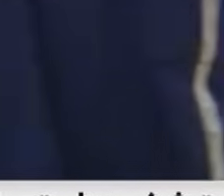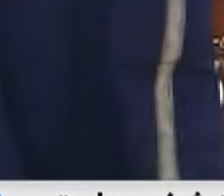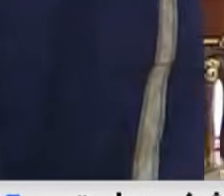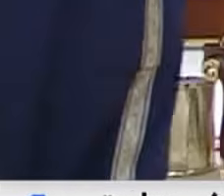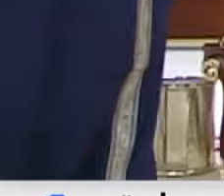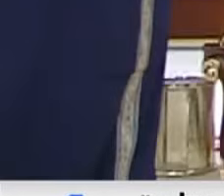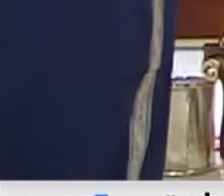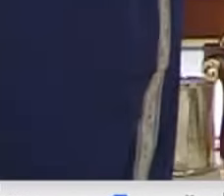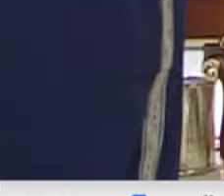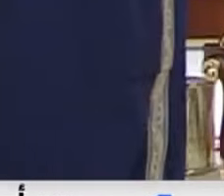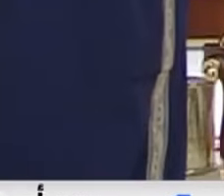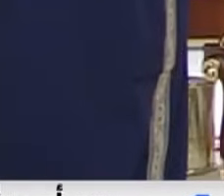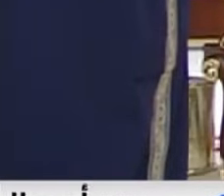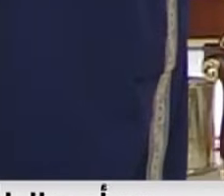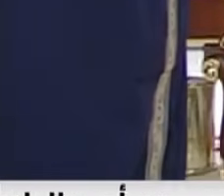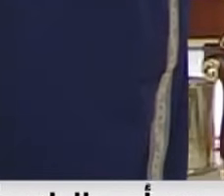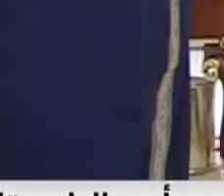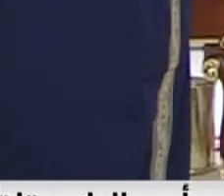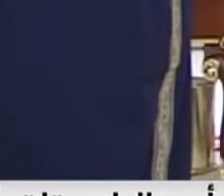صباح